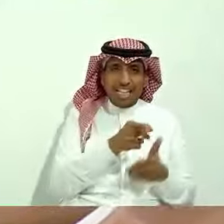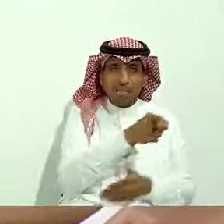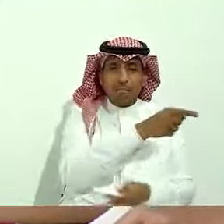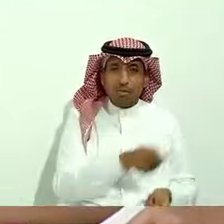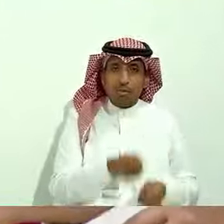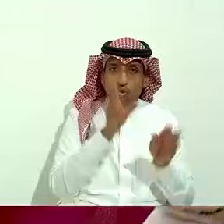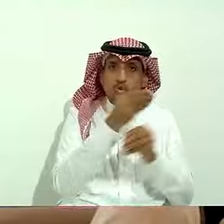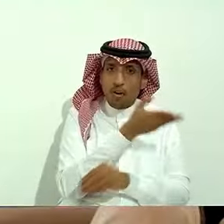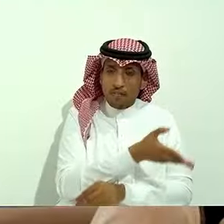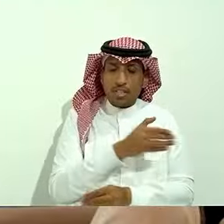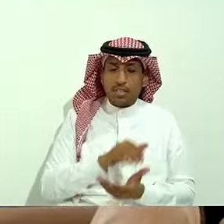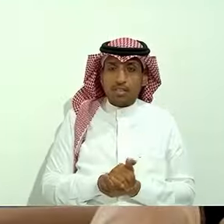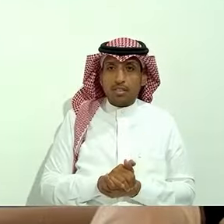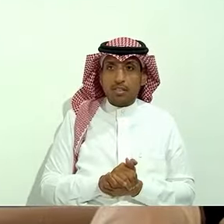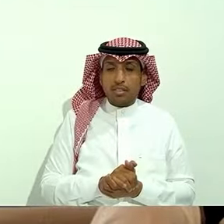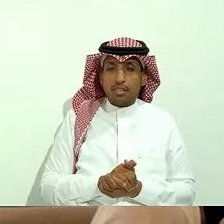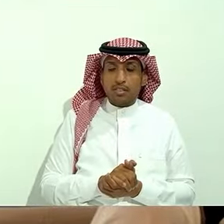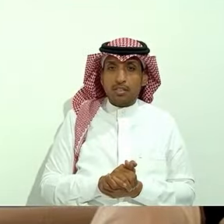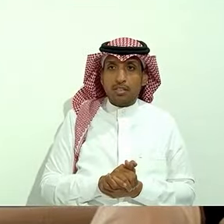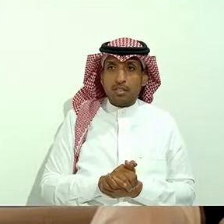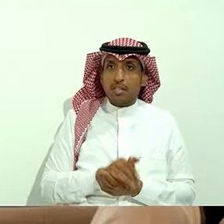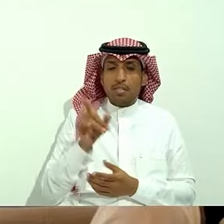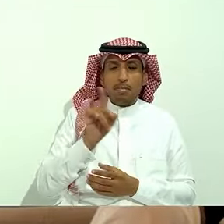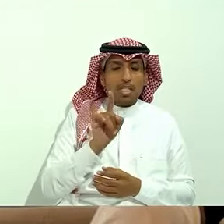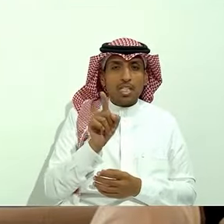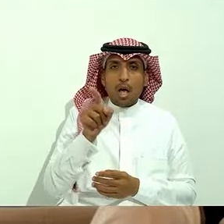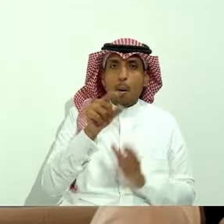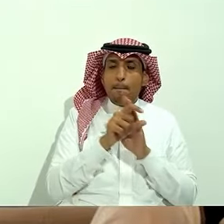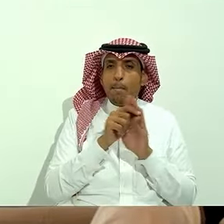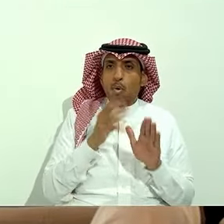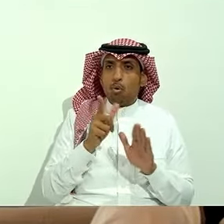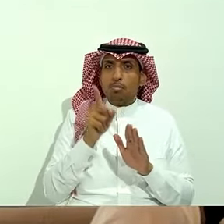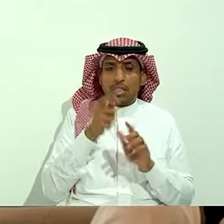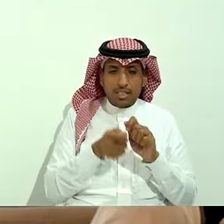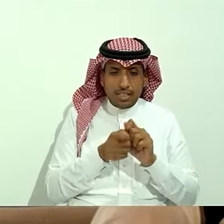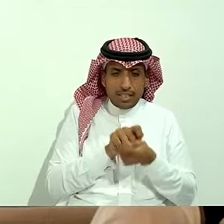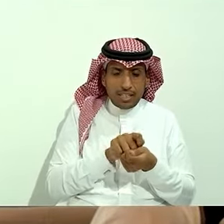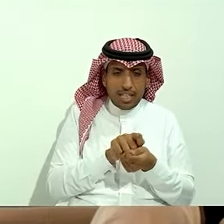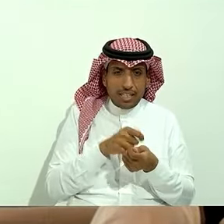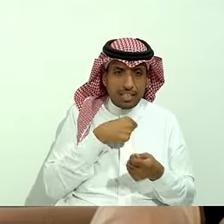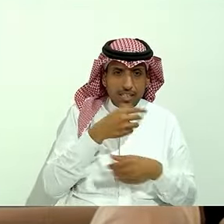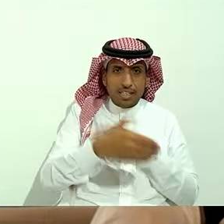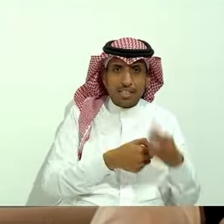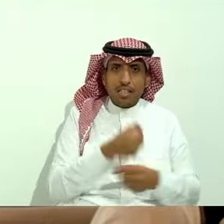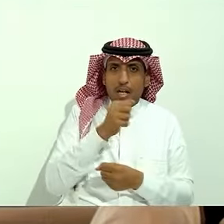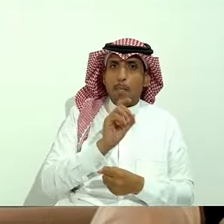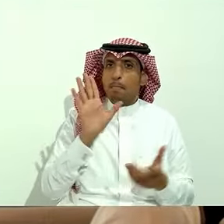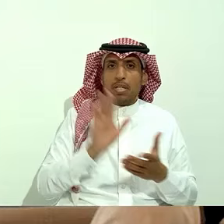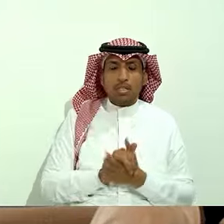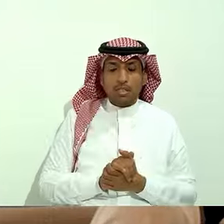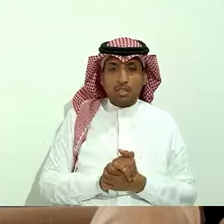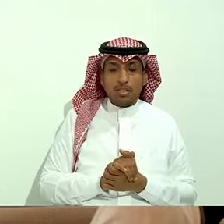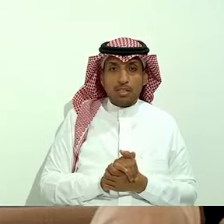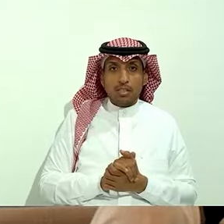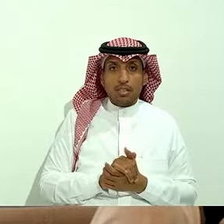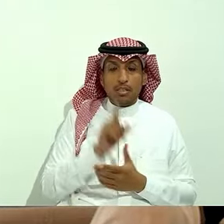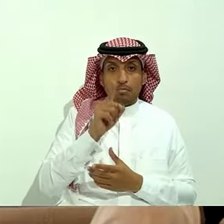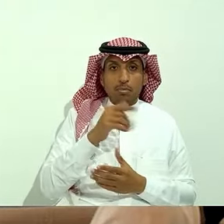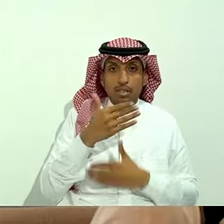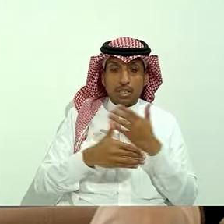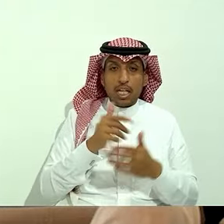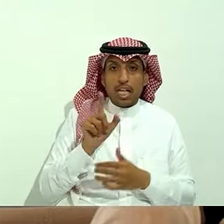شعبي موجود فيه أقرب. المسألة مجرد تغيير نظرتنا للقيمة اللي نوجدها، وبس من ناحية العباية